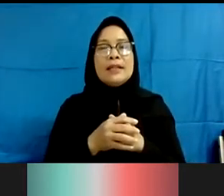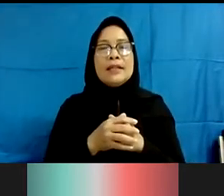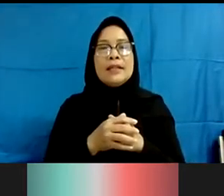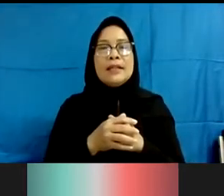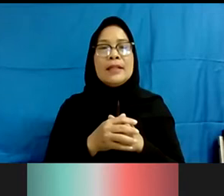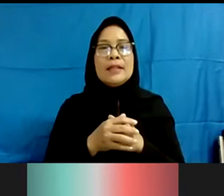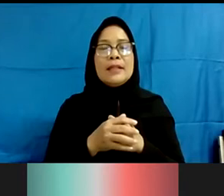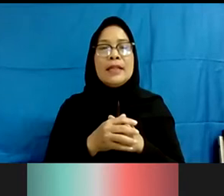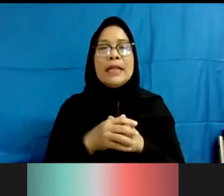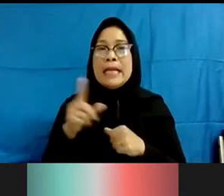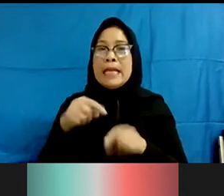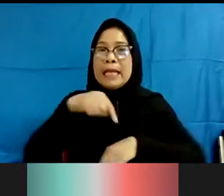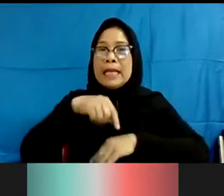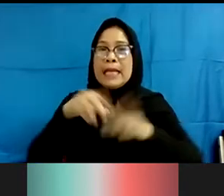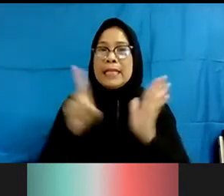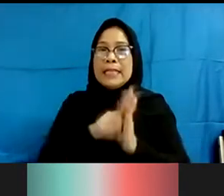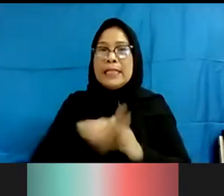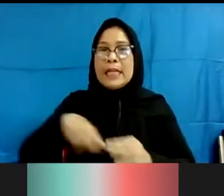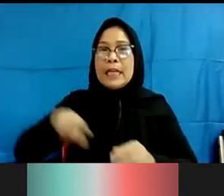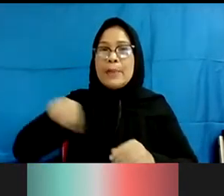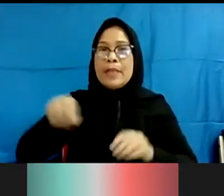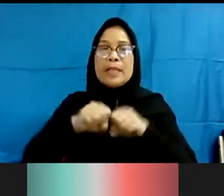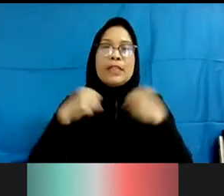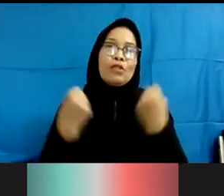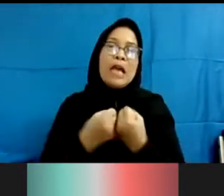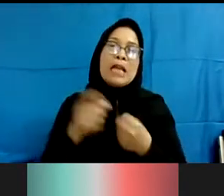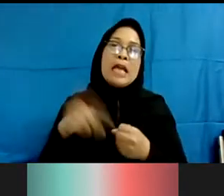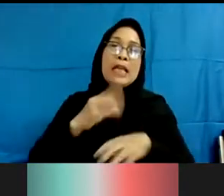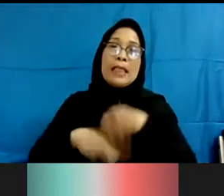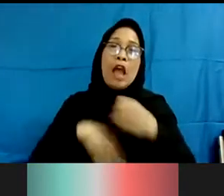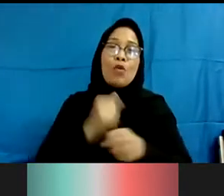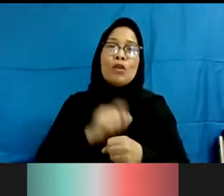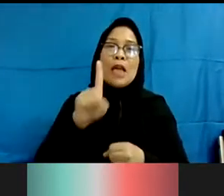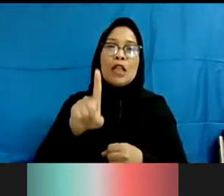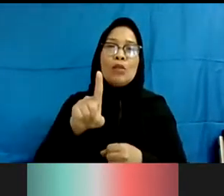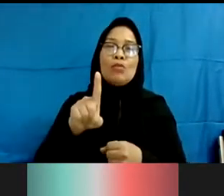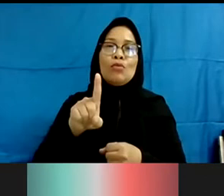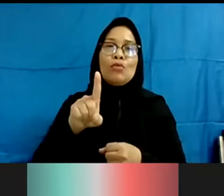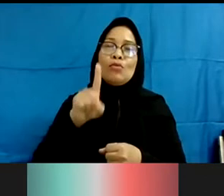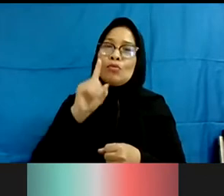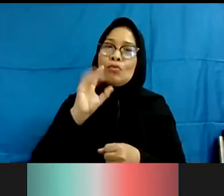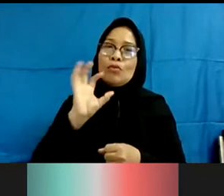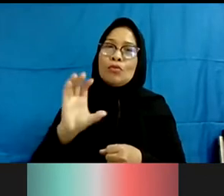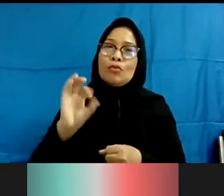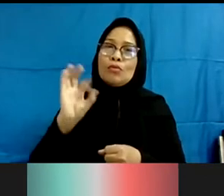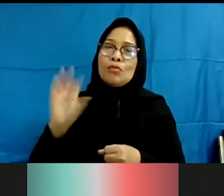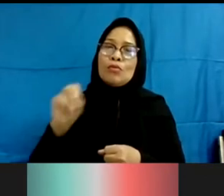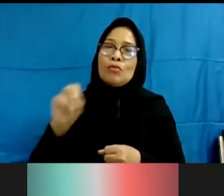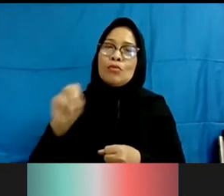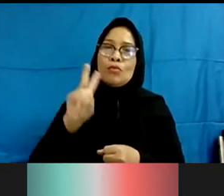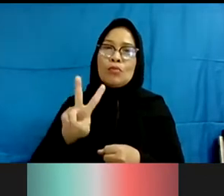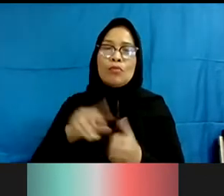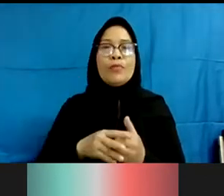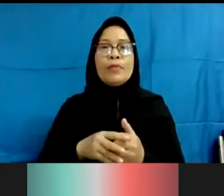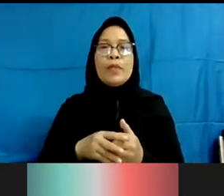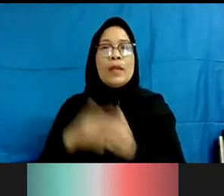di Kementerian Sosial sejak tahun 1992, sampai dengan akhirnya pada Maret 2020